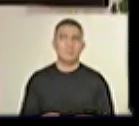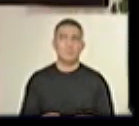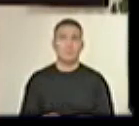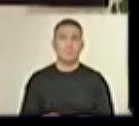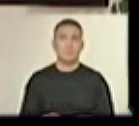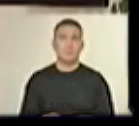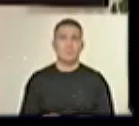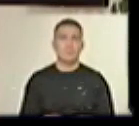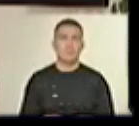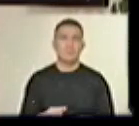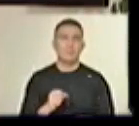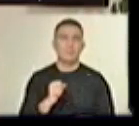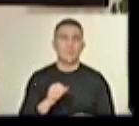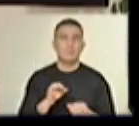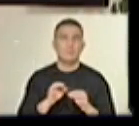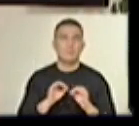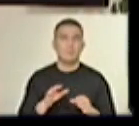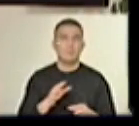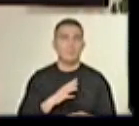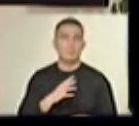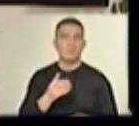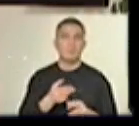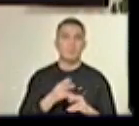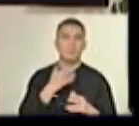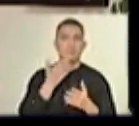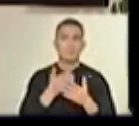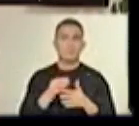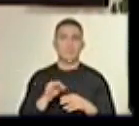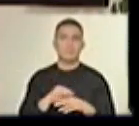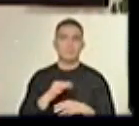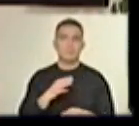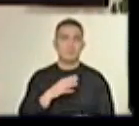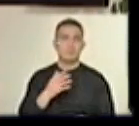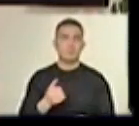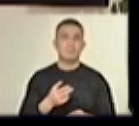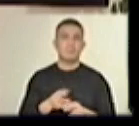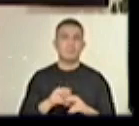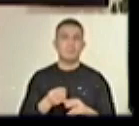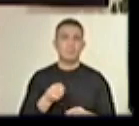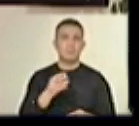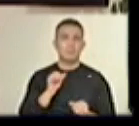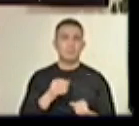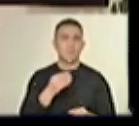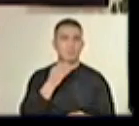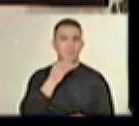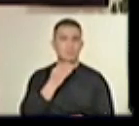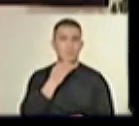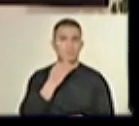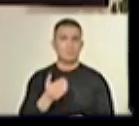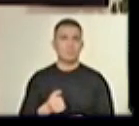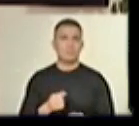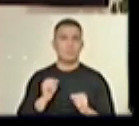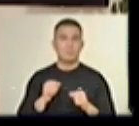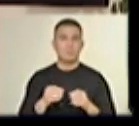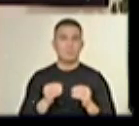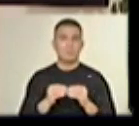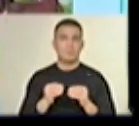О чем спросила жена? А сколько он может съесть их? 10